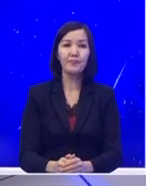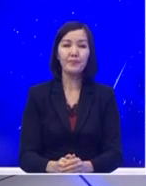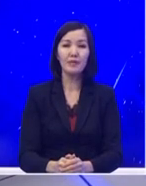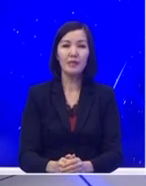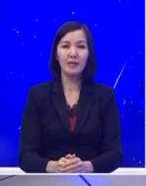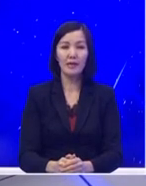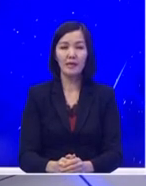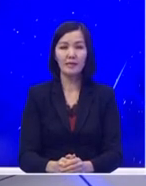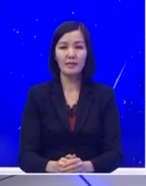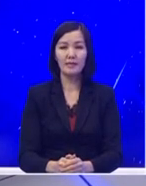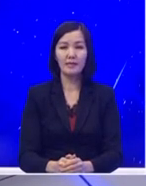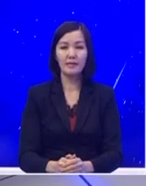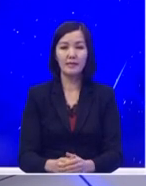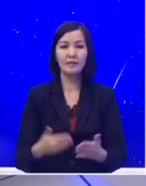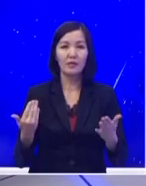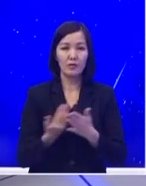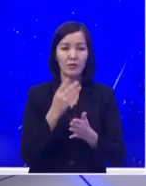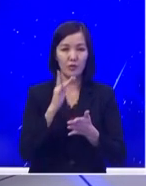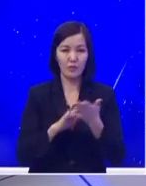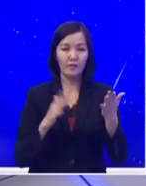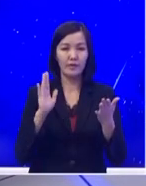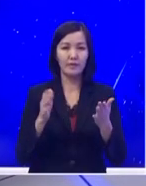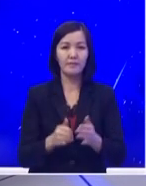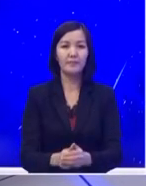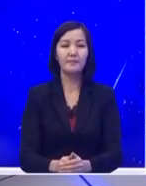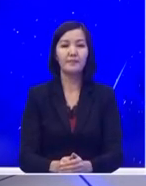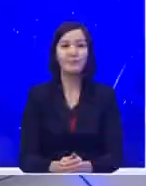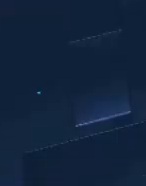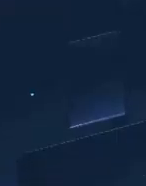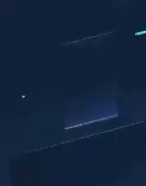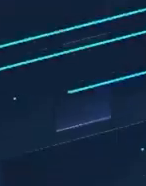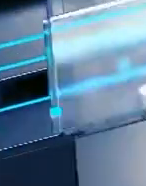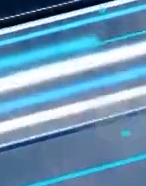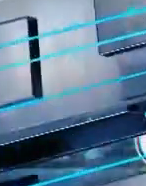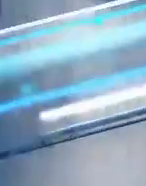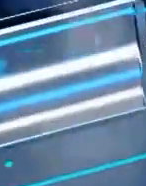В продолжении выпуска другие интересные события. Оставайтесь с нами.